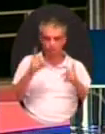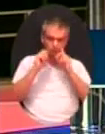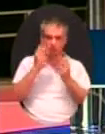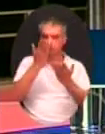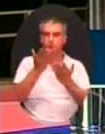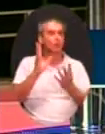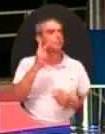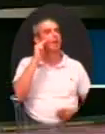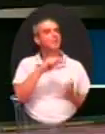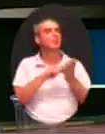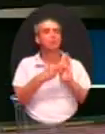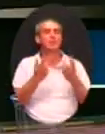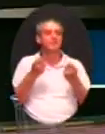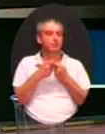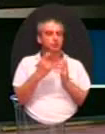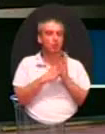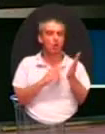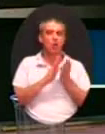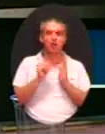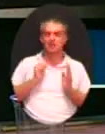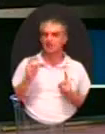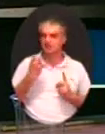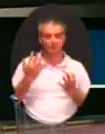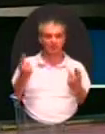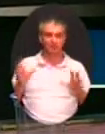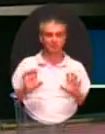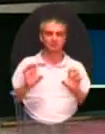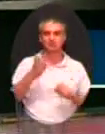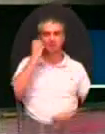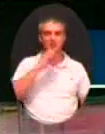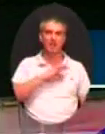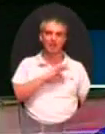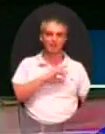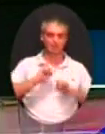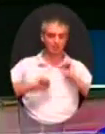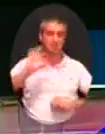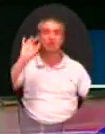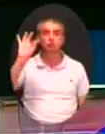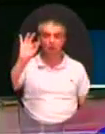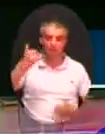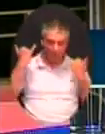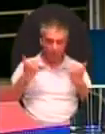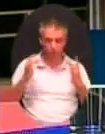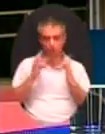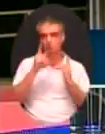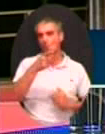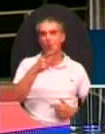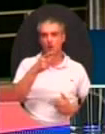לסמוך עליהם? מה ההיבט הפוליטי ואיך זה מתקשר לחוק הגיוס, ועד כמה זה מעצבן את ליברמן, ההתנהלות שלכם עכשיו מול